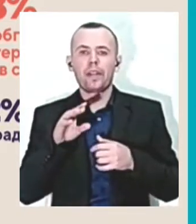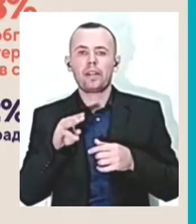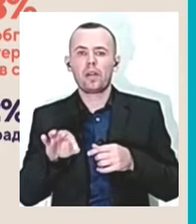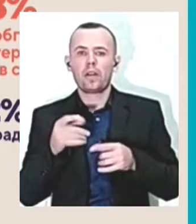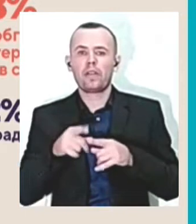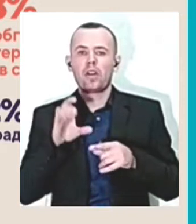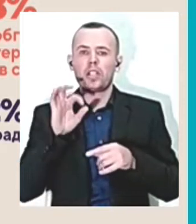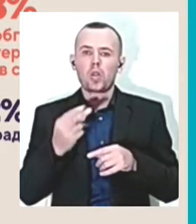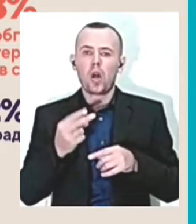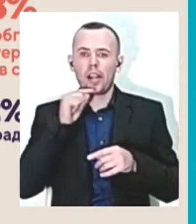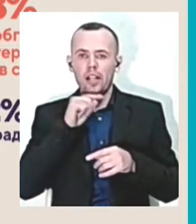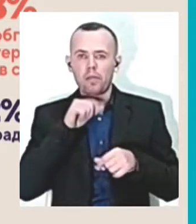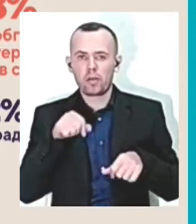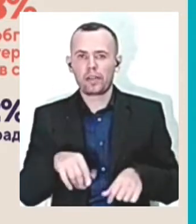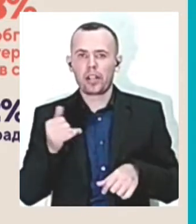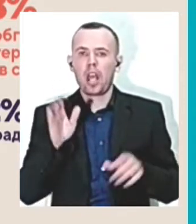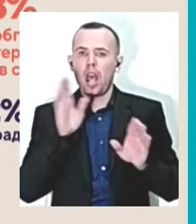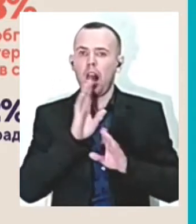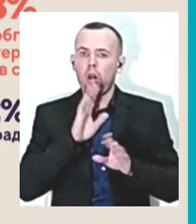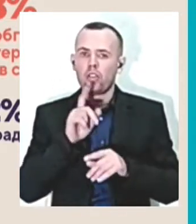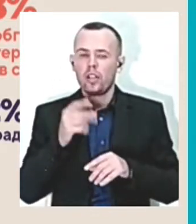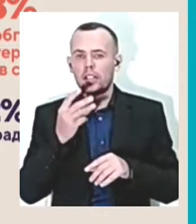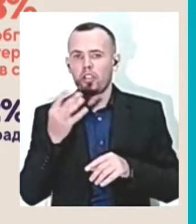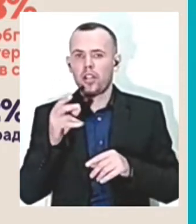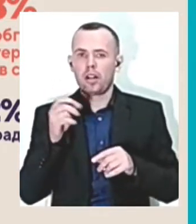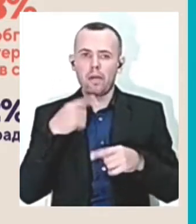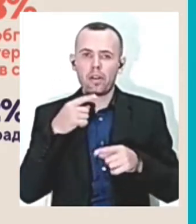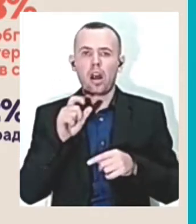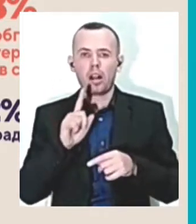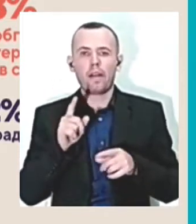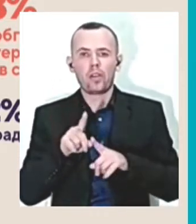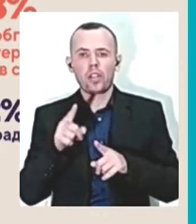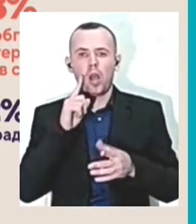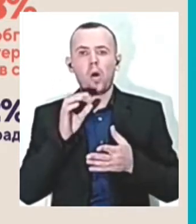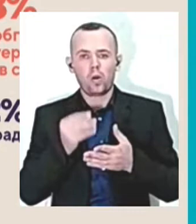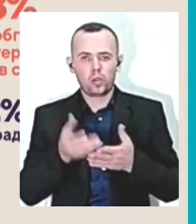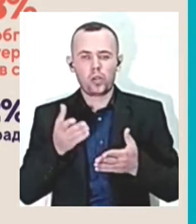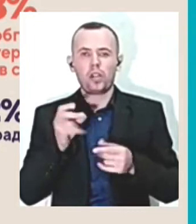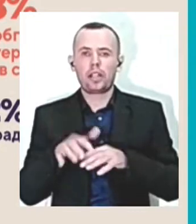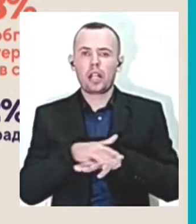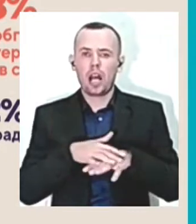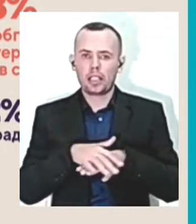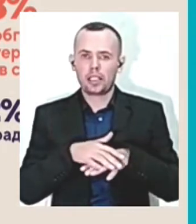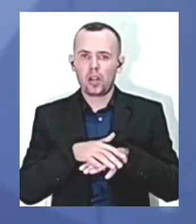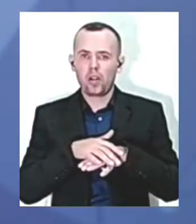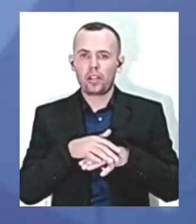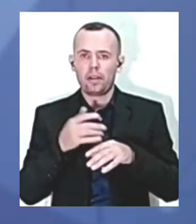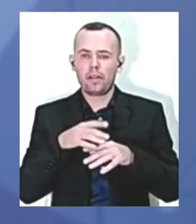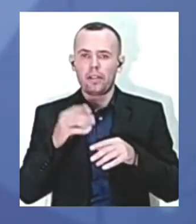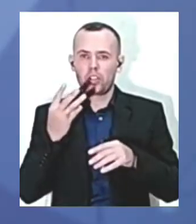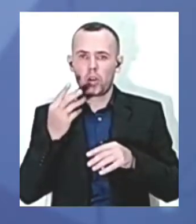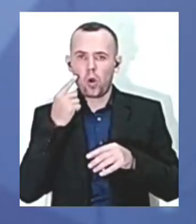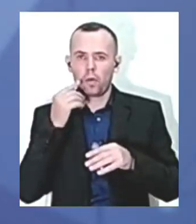і екологічні, про які, до речі, менше говорять, але вони оцінюються населенням нижче 3 балів. І, в принципі,